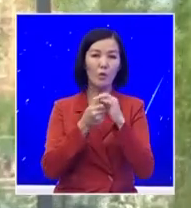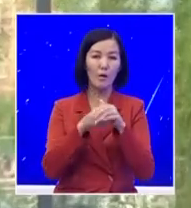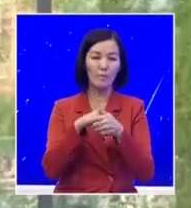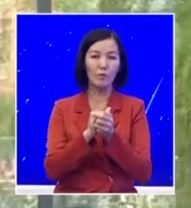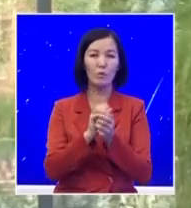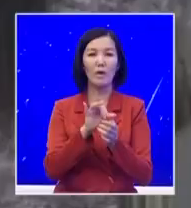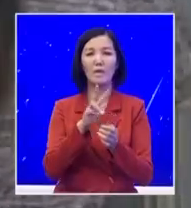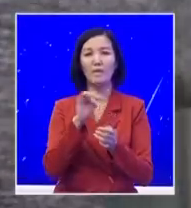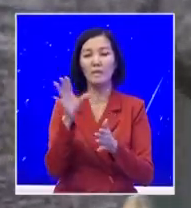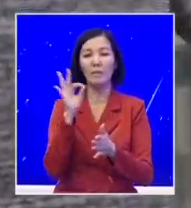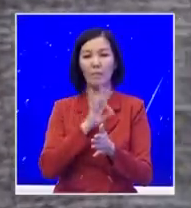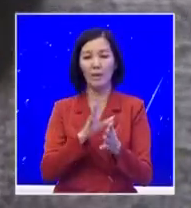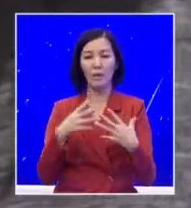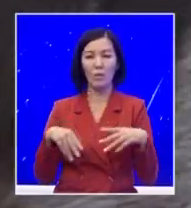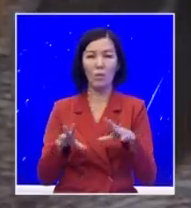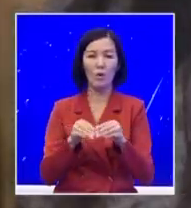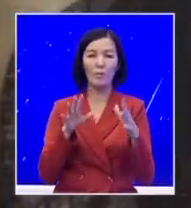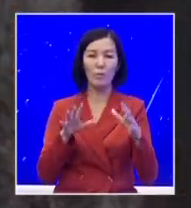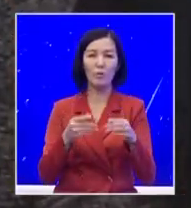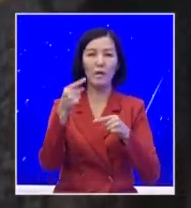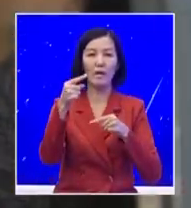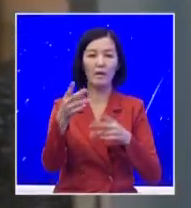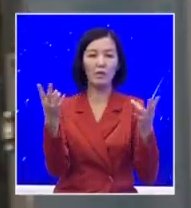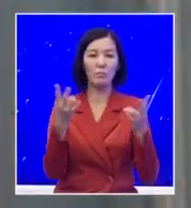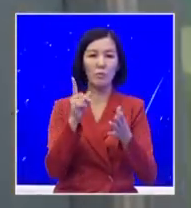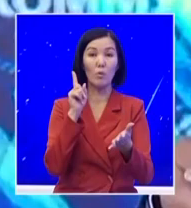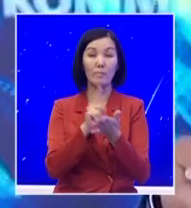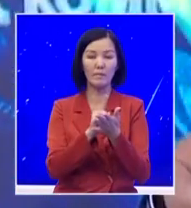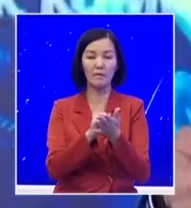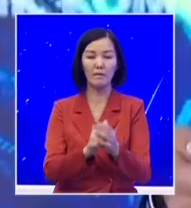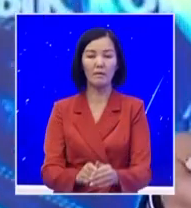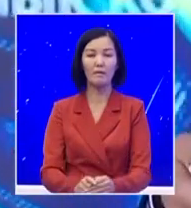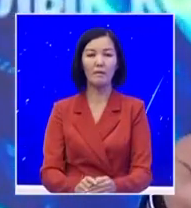антисептик пайдалану, қоғамдық орындарда арақашықтық ұстану қажет. Әйтпесе,